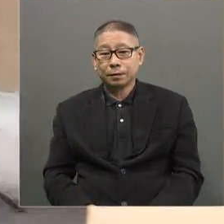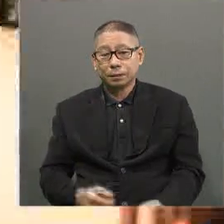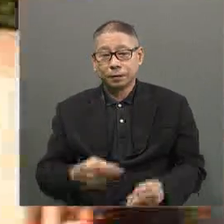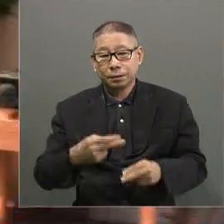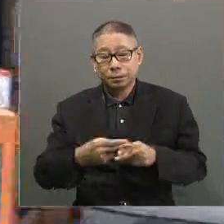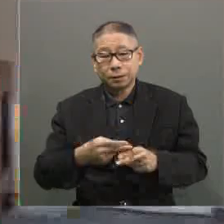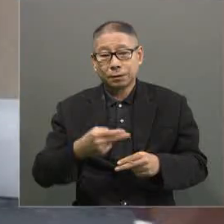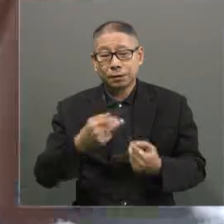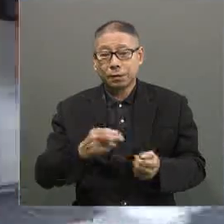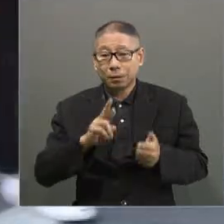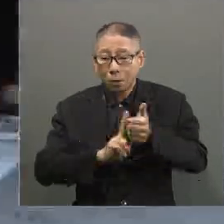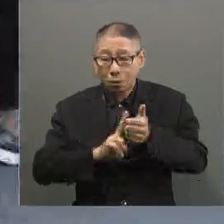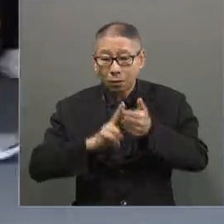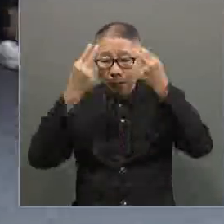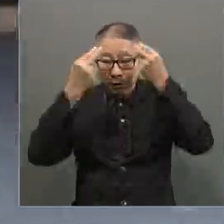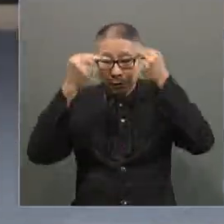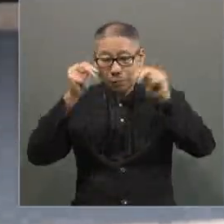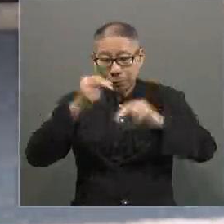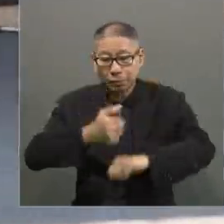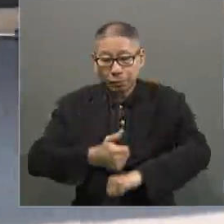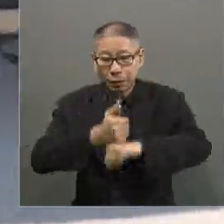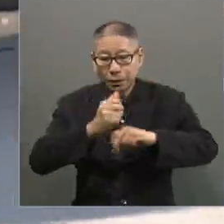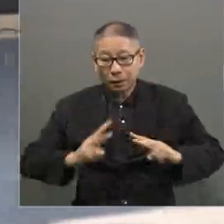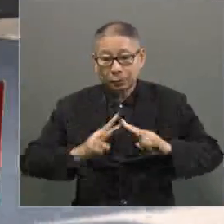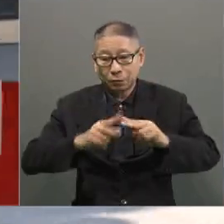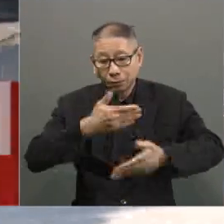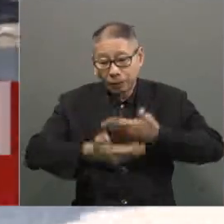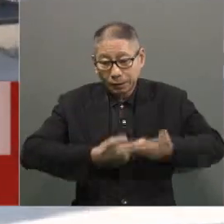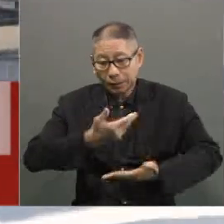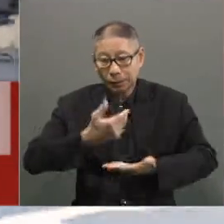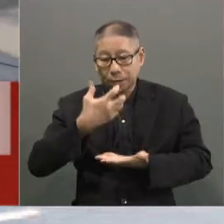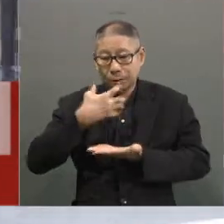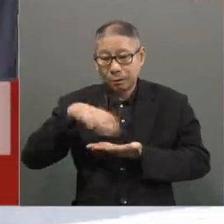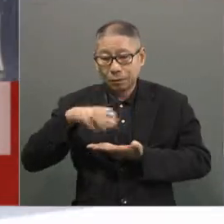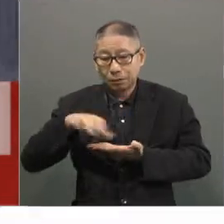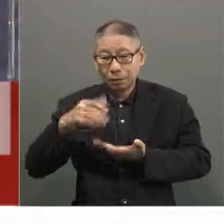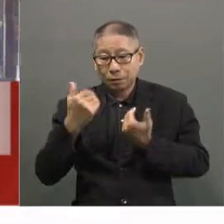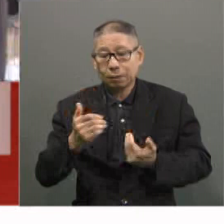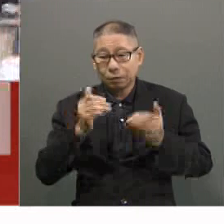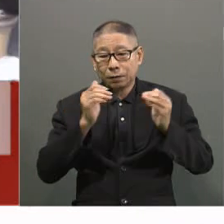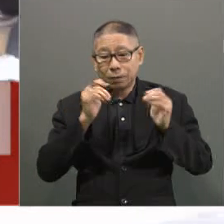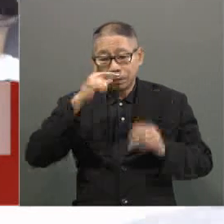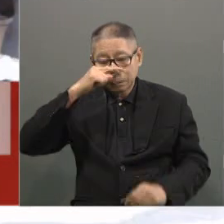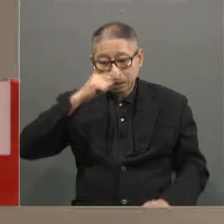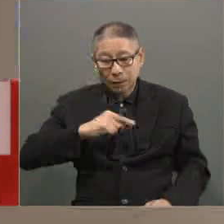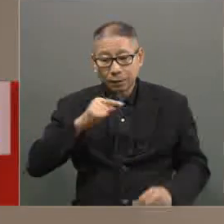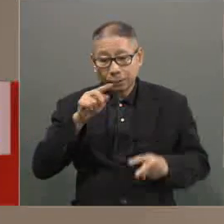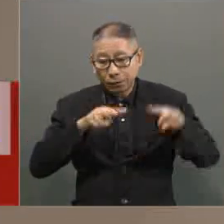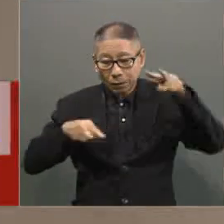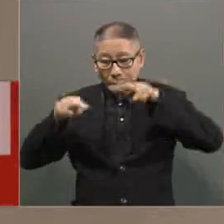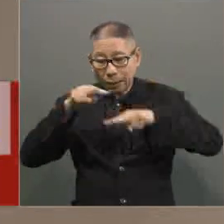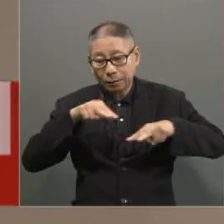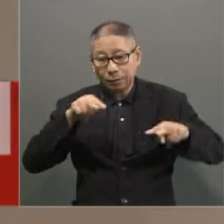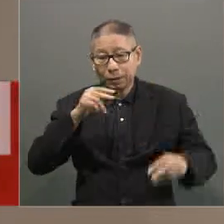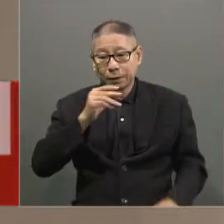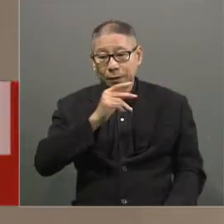ชยชัยรองนายกรัฐมนตรีและรัฐมนตรีว่าการกระทรวงพาณิชย์บอกนะคะว่าประเทศไทยปกครองภายใต้ระบอบประชาธิปไตยอันมีพระม